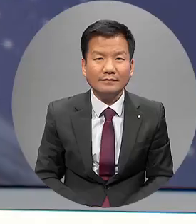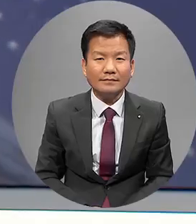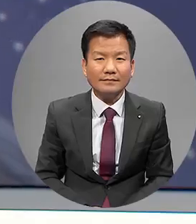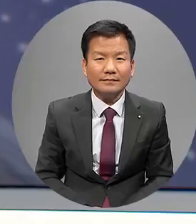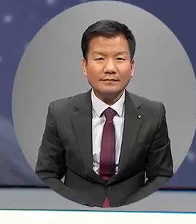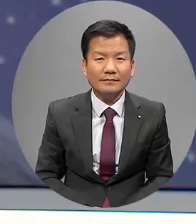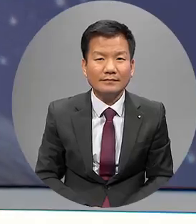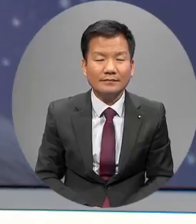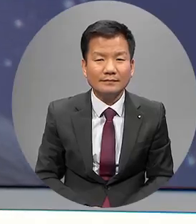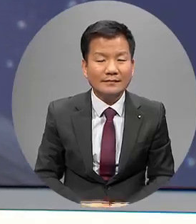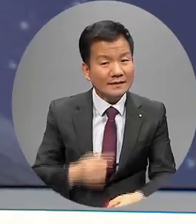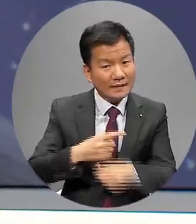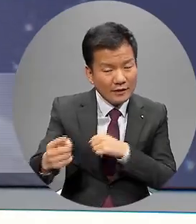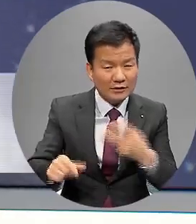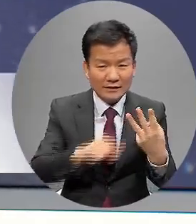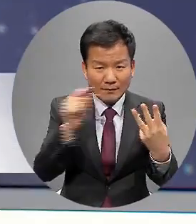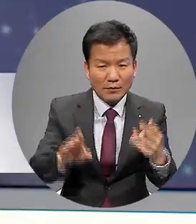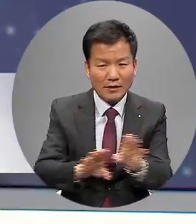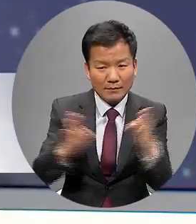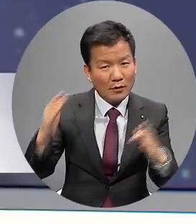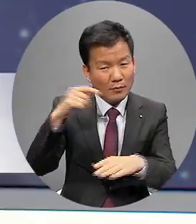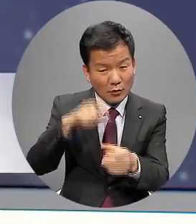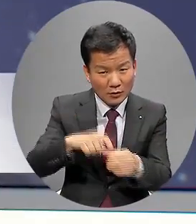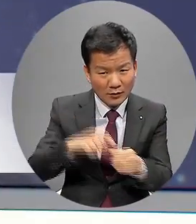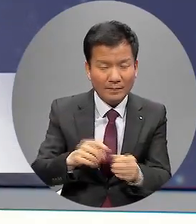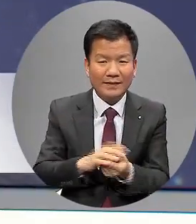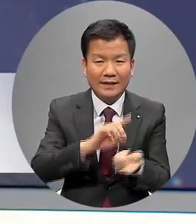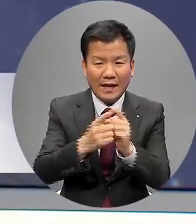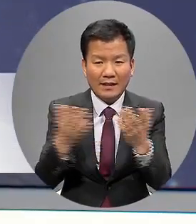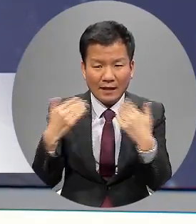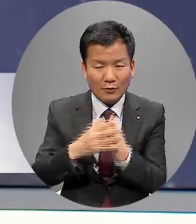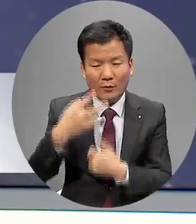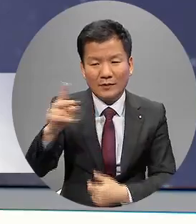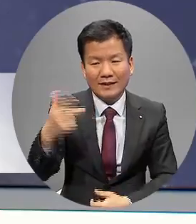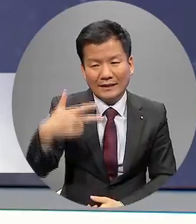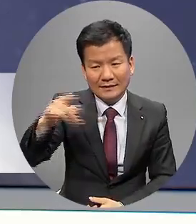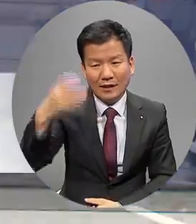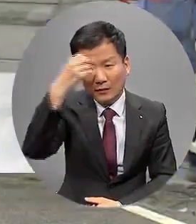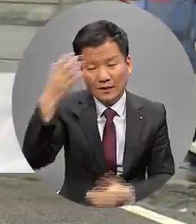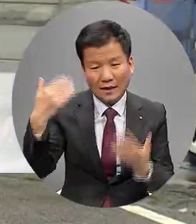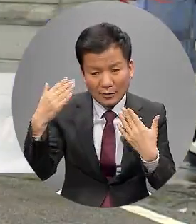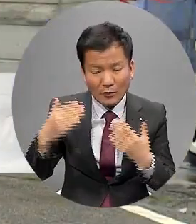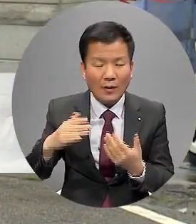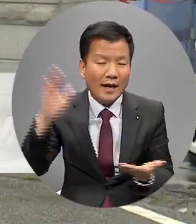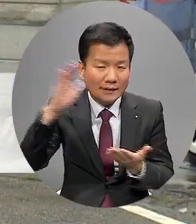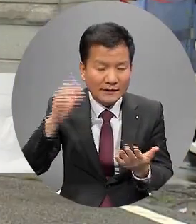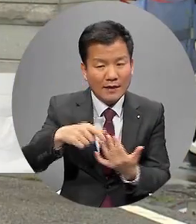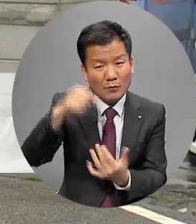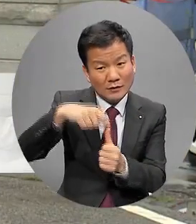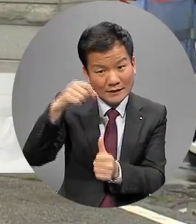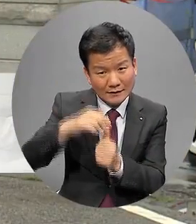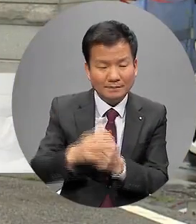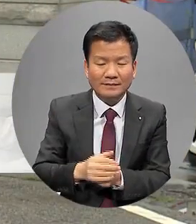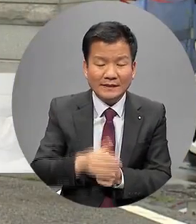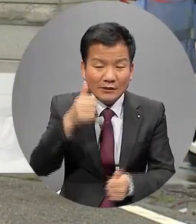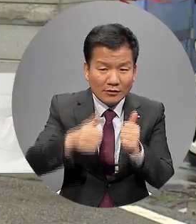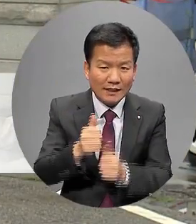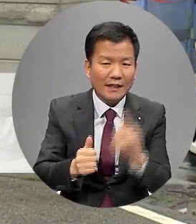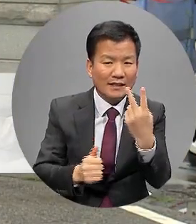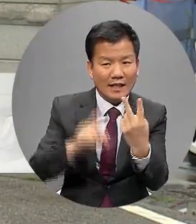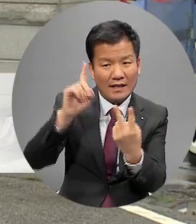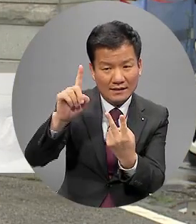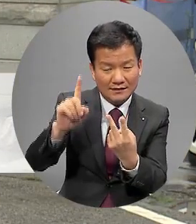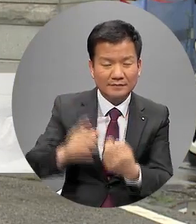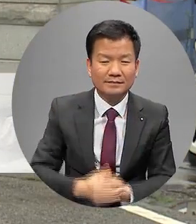체결했습니다 내년 3월 개교 대한학교 재고의 신입생 모집 경쟁률이 2대 2를